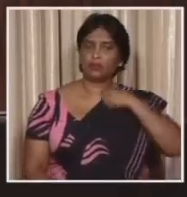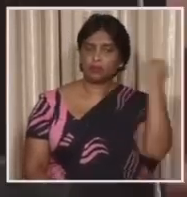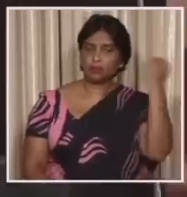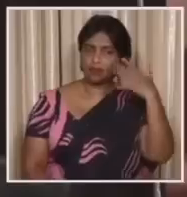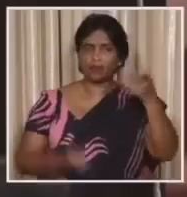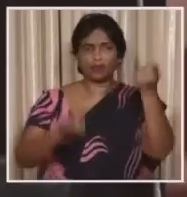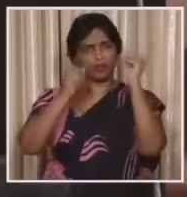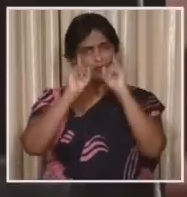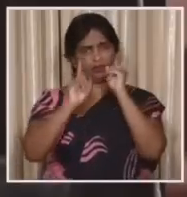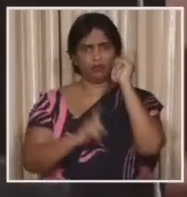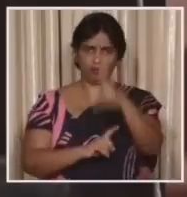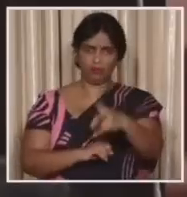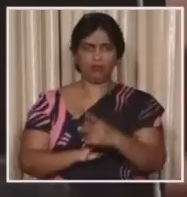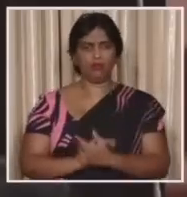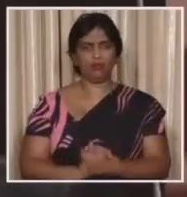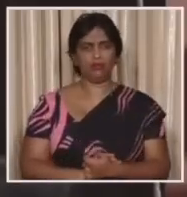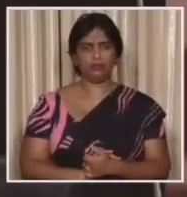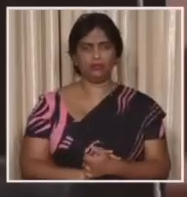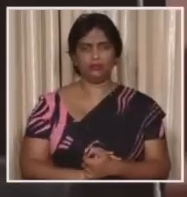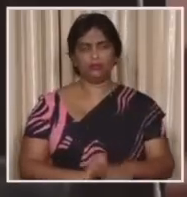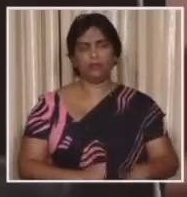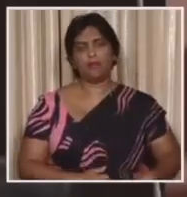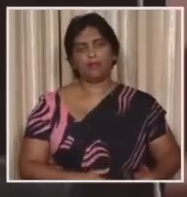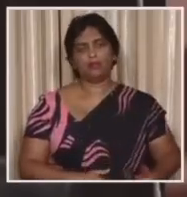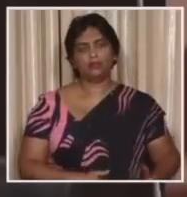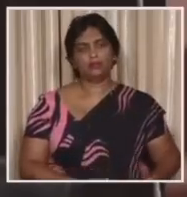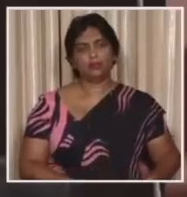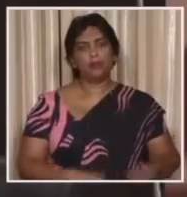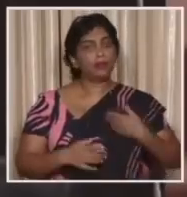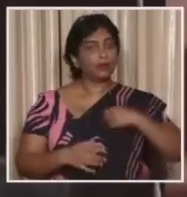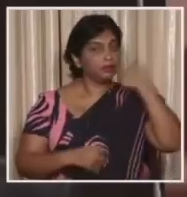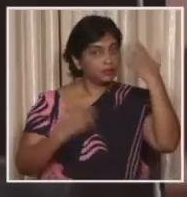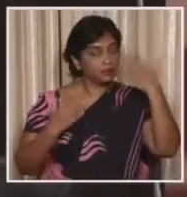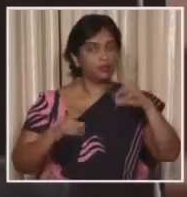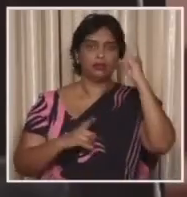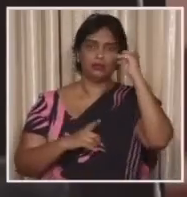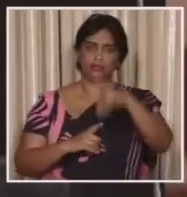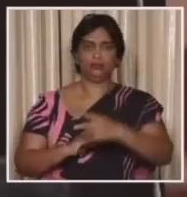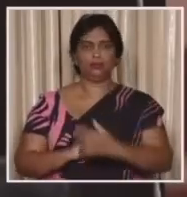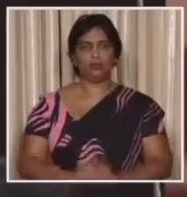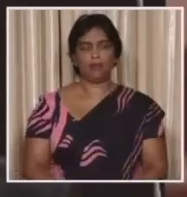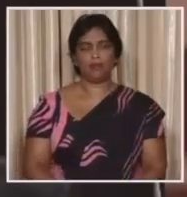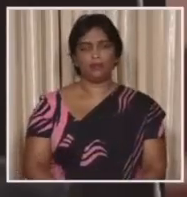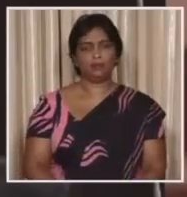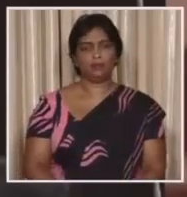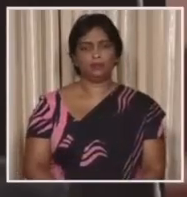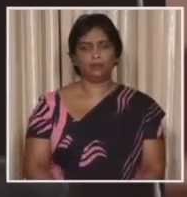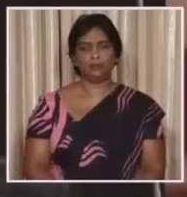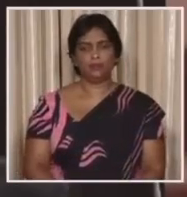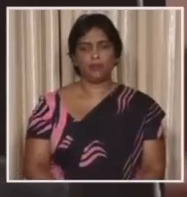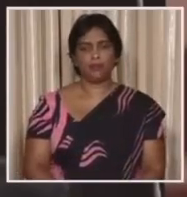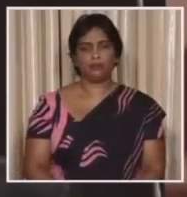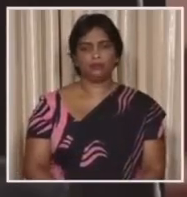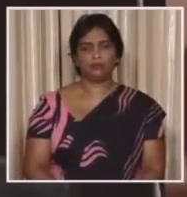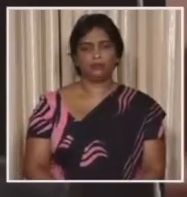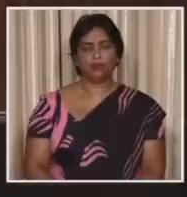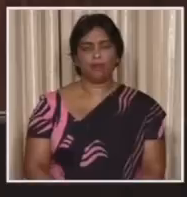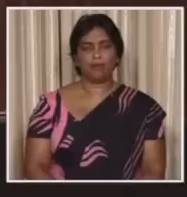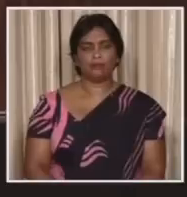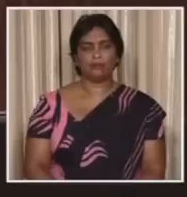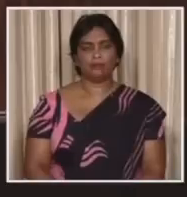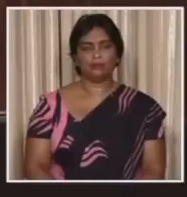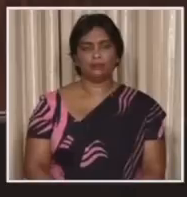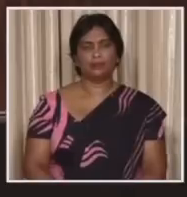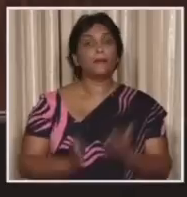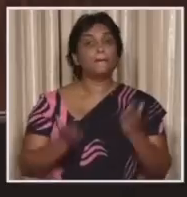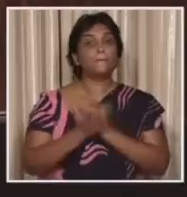ඔබතුමා කතා කරන්න. නෑ මම කතා කරුවට පස්සේ ඔබතුමා කතා කරන්න. ආ කියන්න. ආ